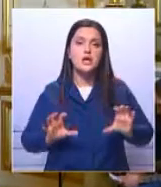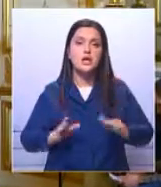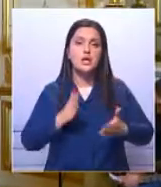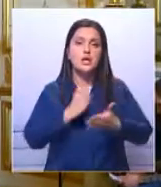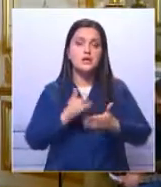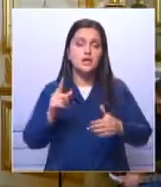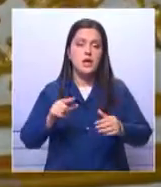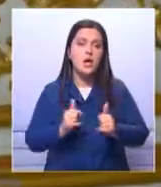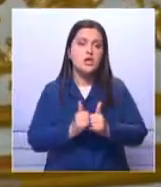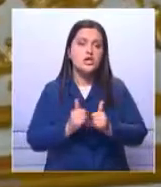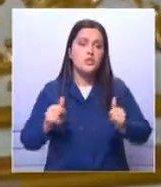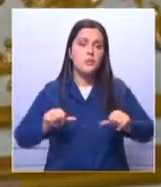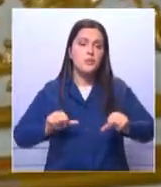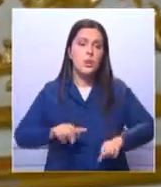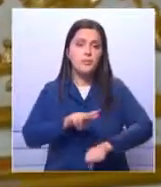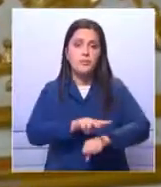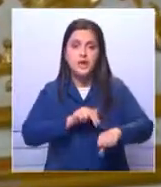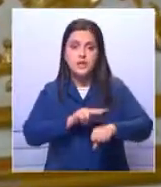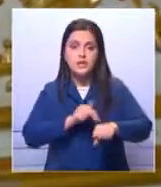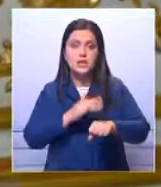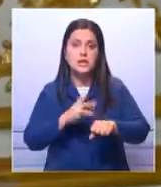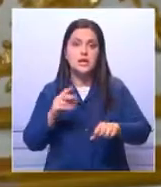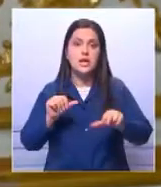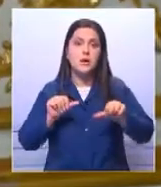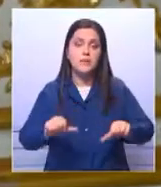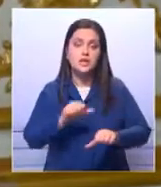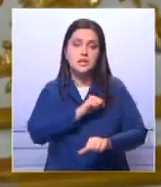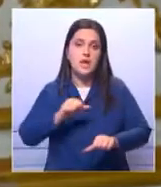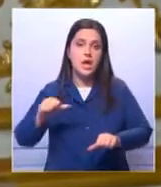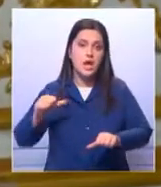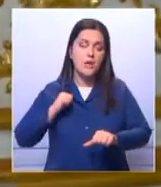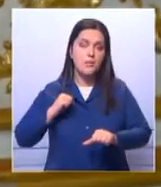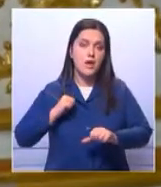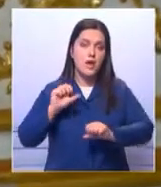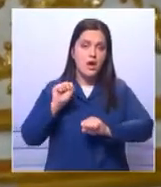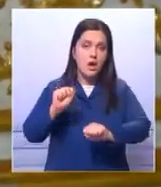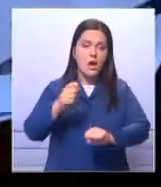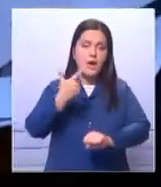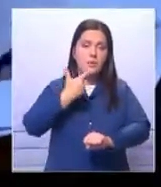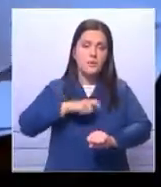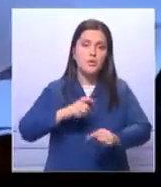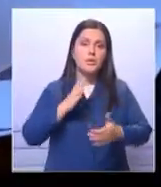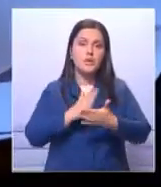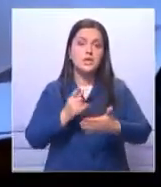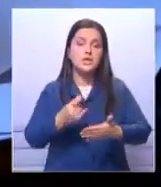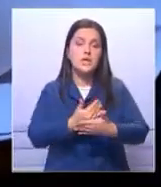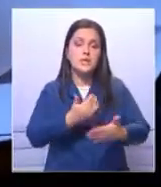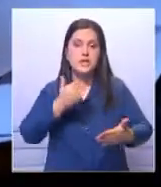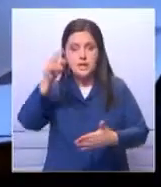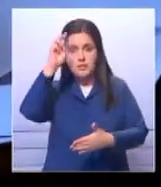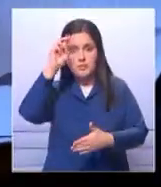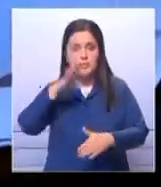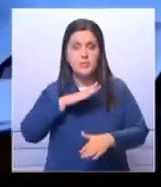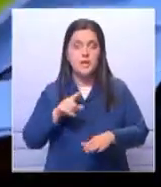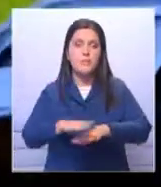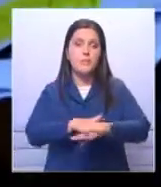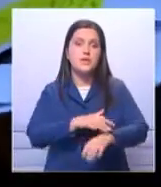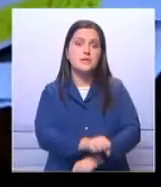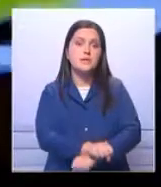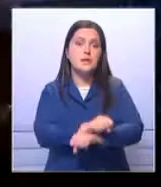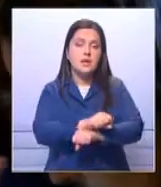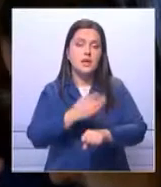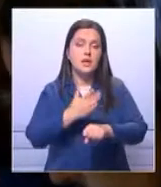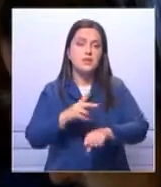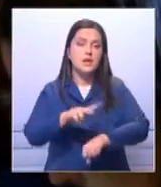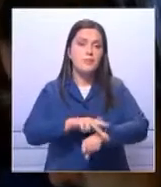с целью расширения полномочий полицейских в рамках их права на самооборону. Между тем, ранее по всей стране прошли массовые акции